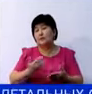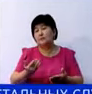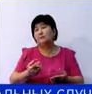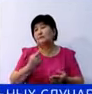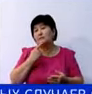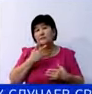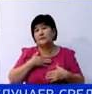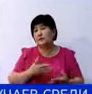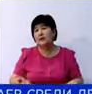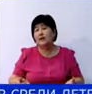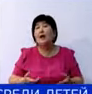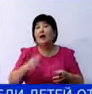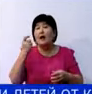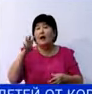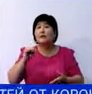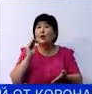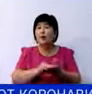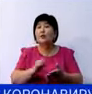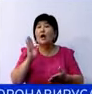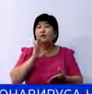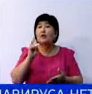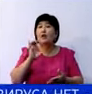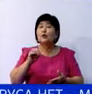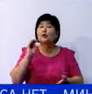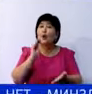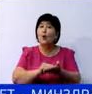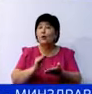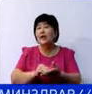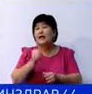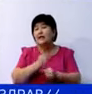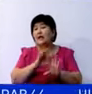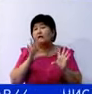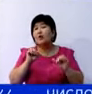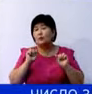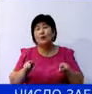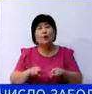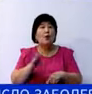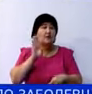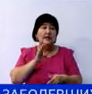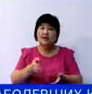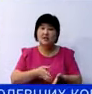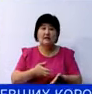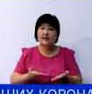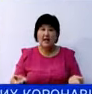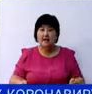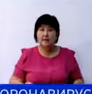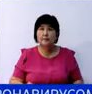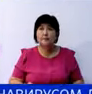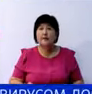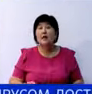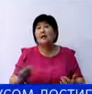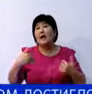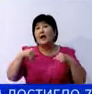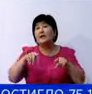неутешительный хозяйства устанавливают на ввода насосные установки держим все возможные но воды не хватает осмыслять для